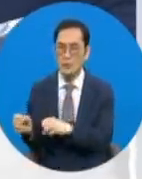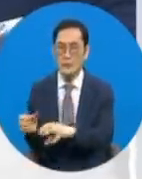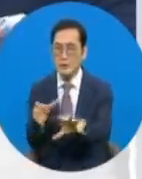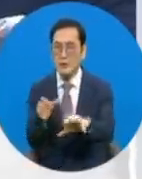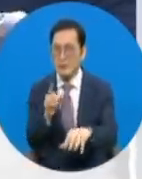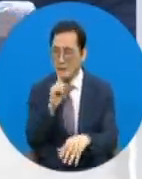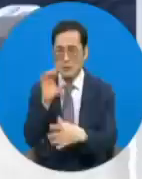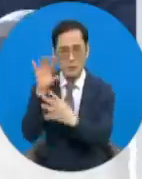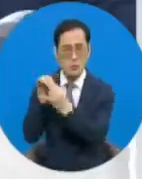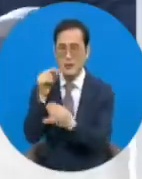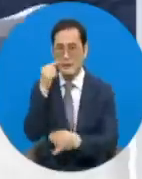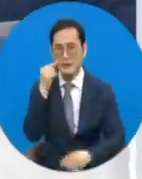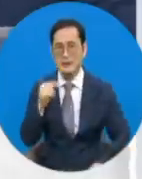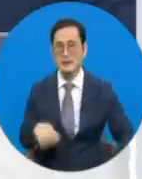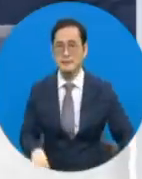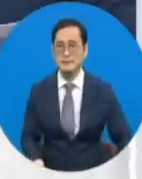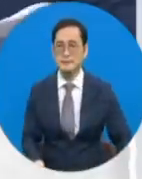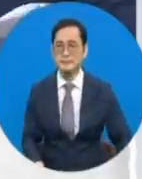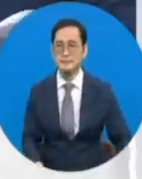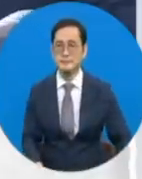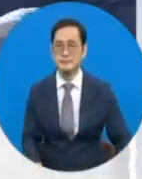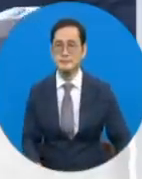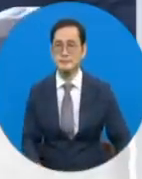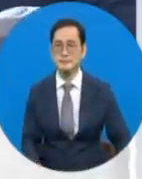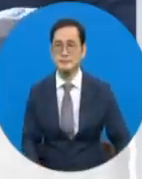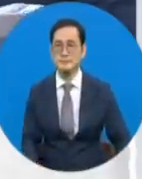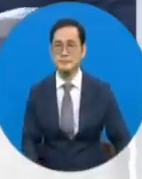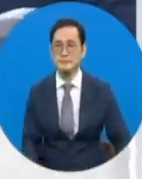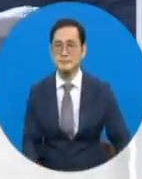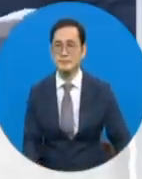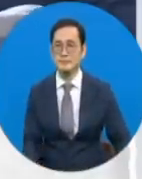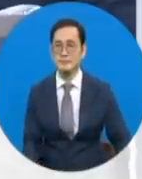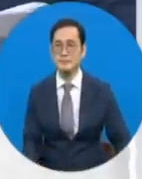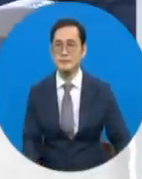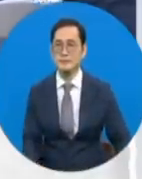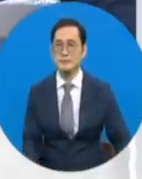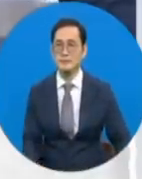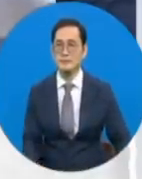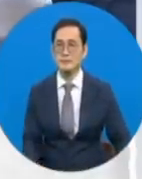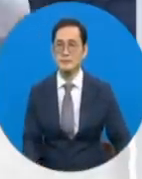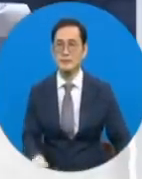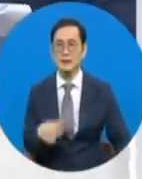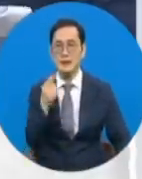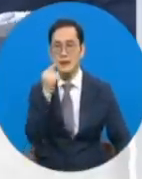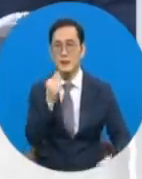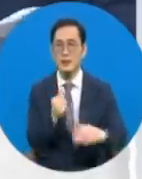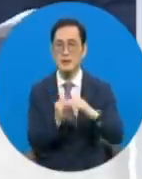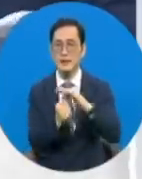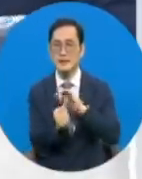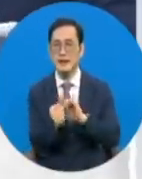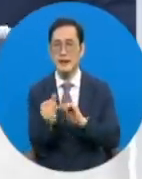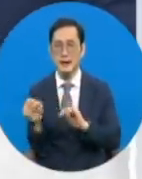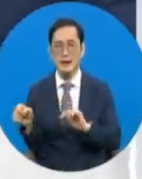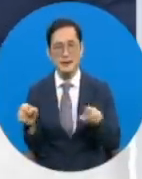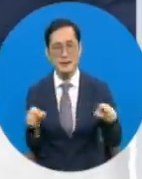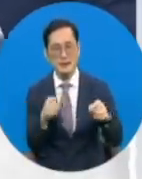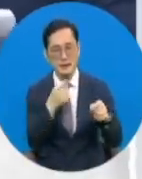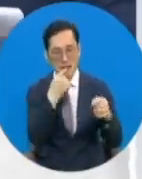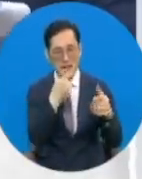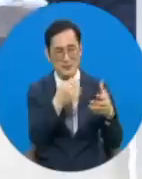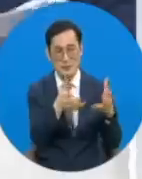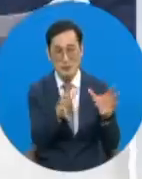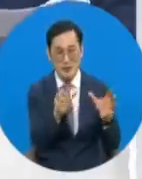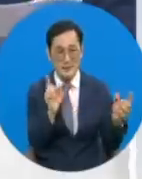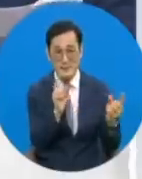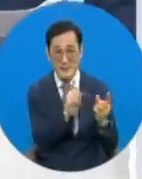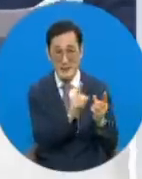일본 대사에서 찾아왔다고 하는데 일본 대사가 민주당에 와가지고 저 얘기를 했으면 민주당이 어떻게 했겠습니까? 당연히 반대하니까 여당을 찾아간 것이고 거기에